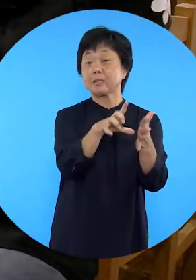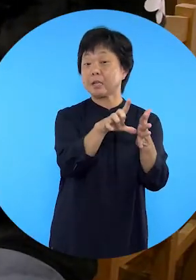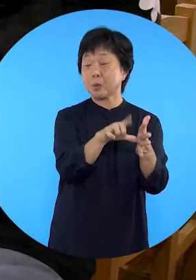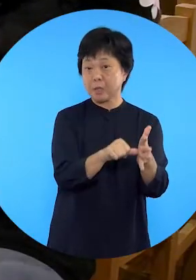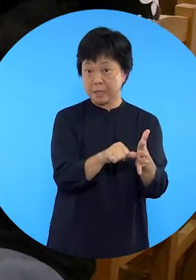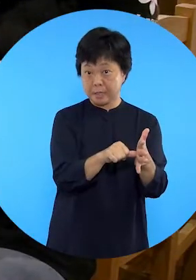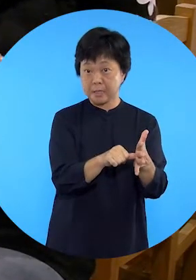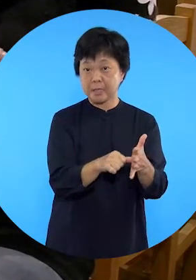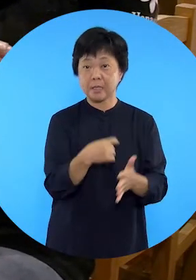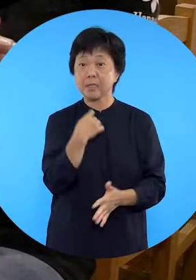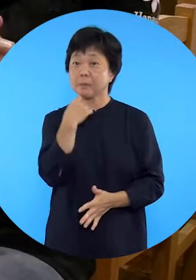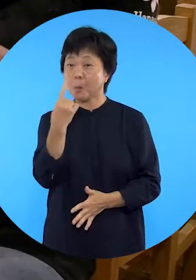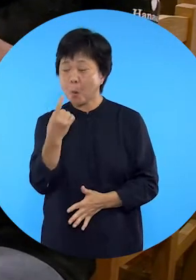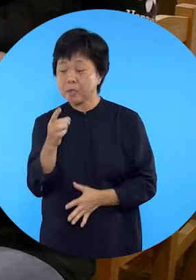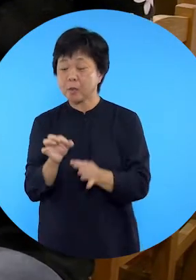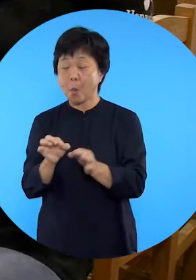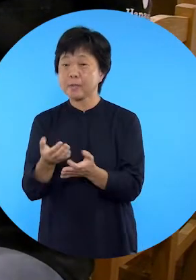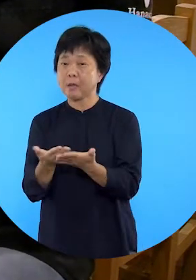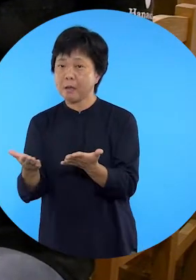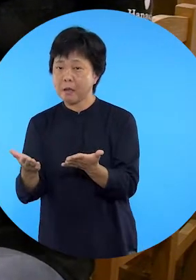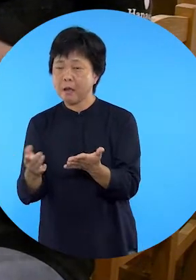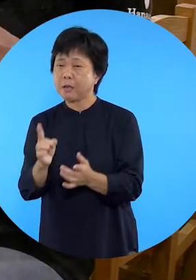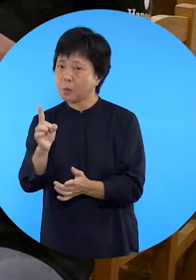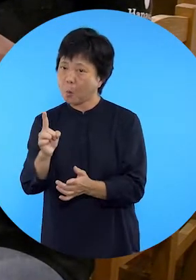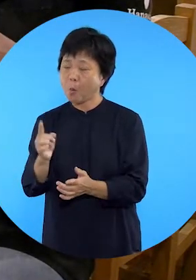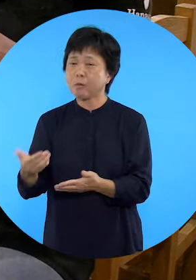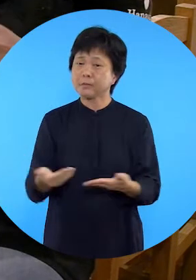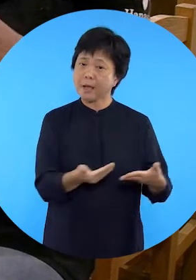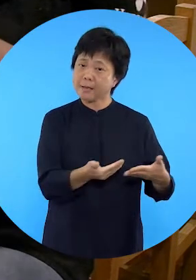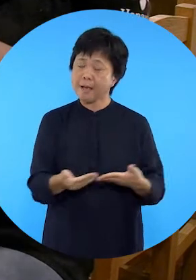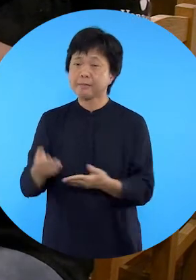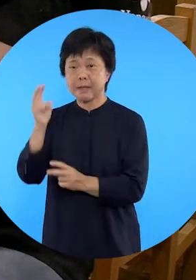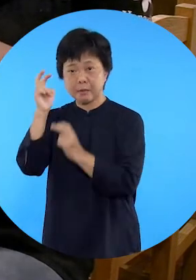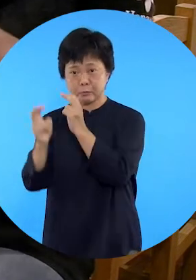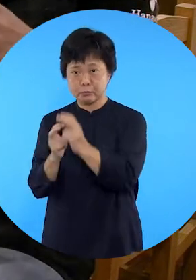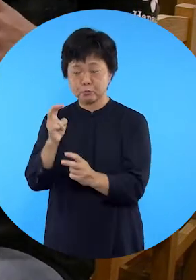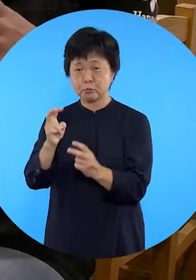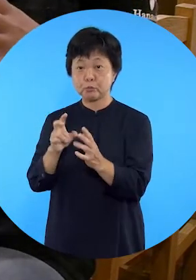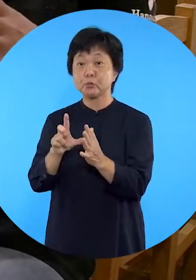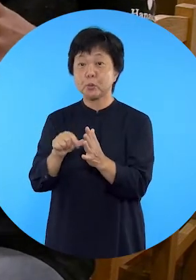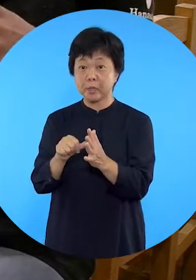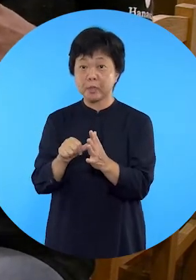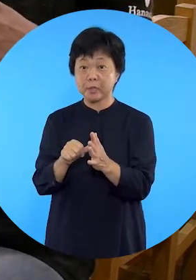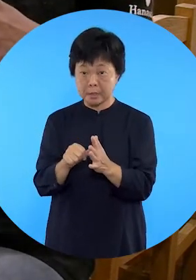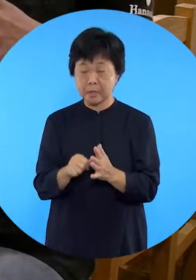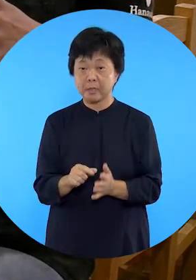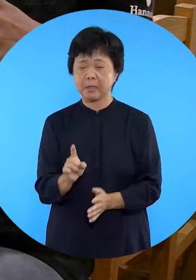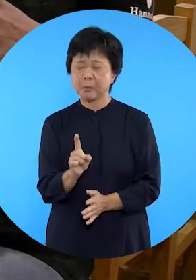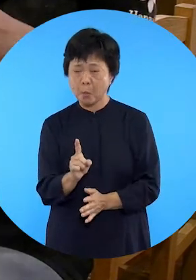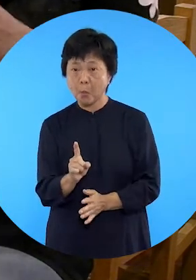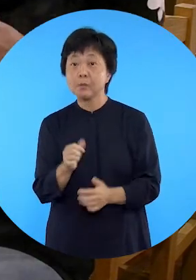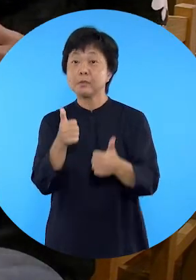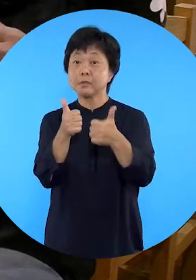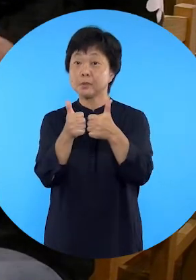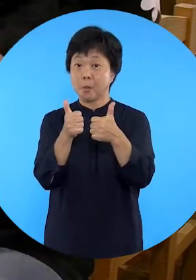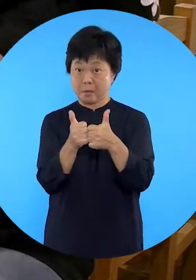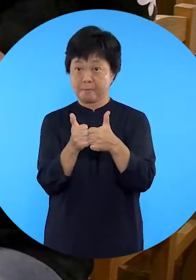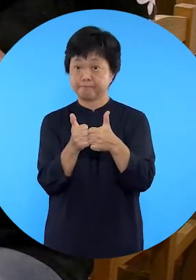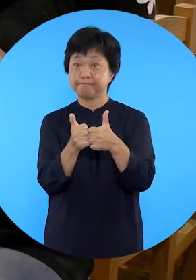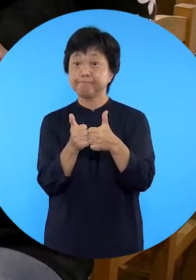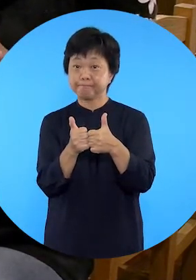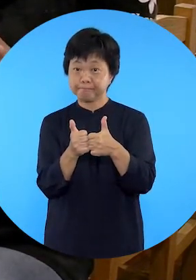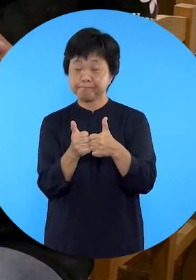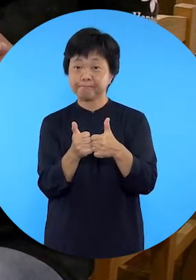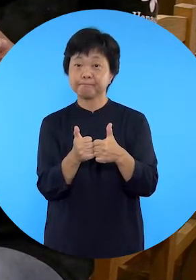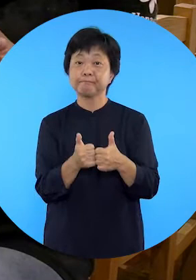敗した段階で、もう1店舗目を出そうか出さないか、悩んでる時に、出すべきなのかどうなの